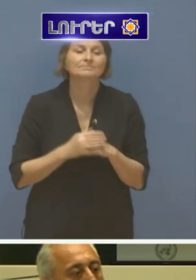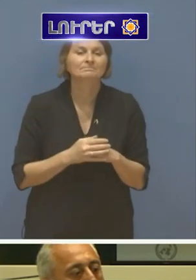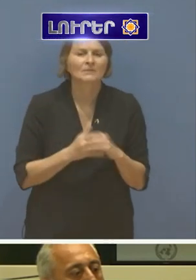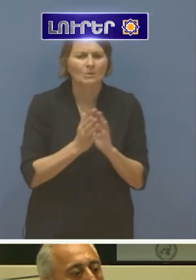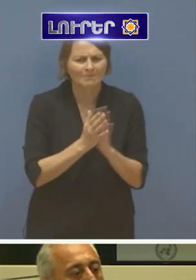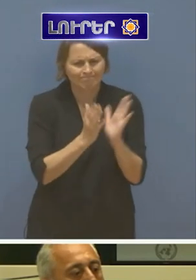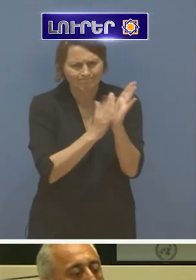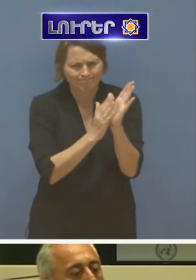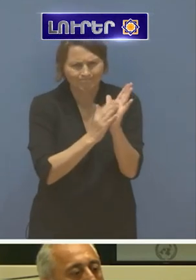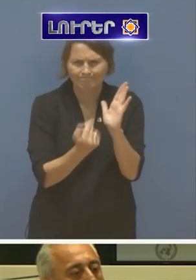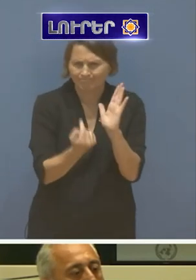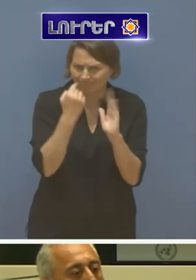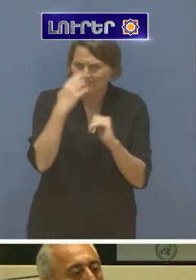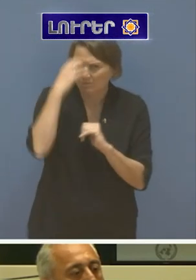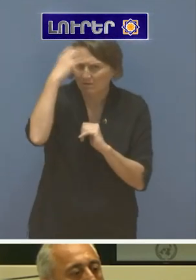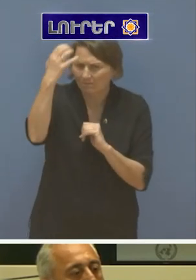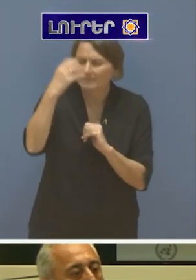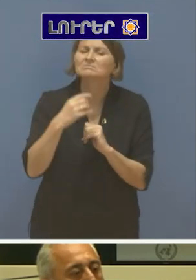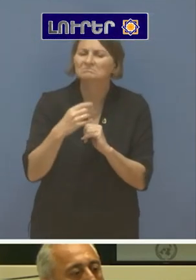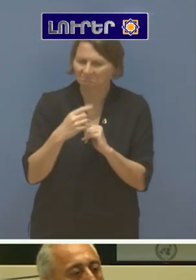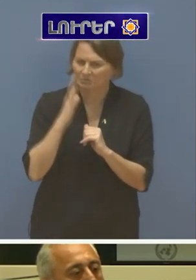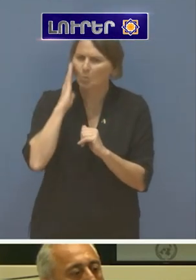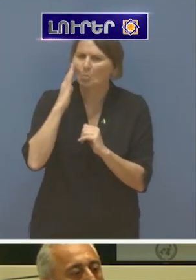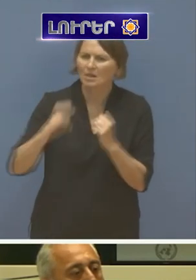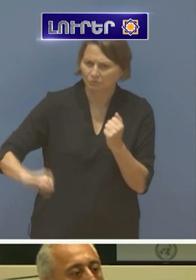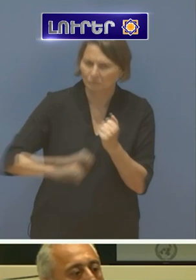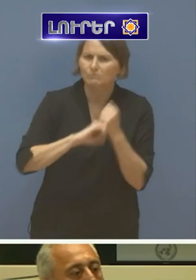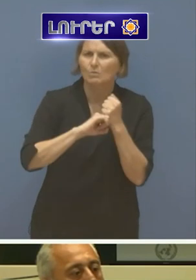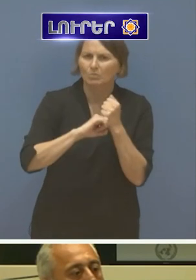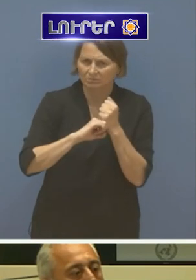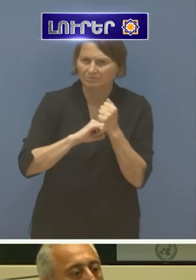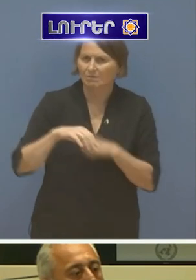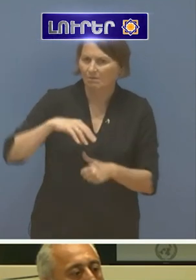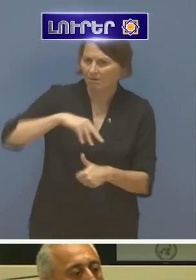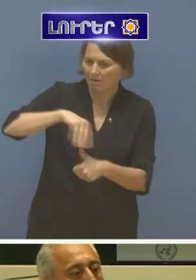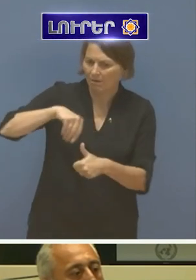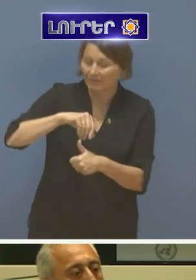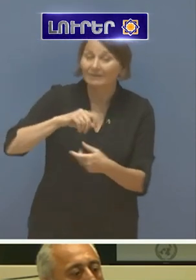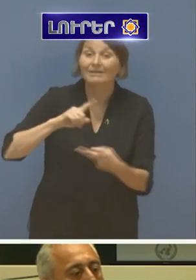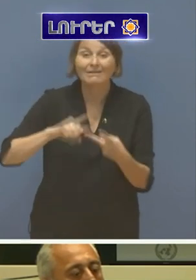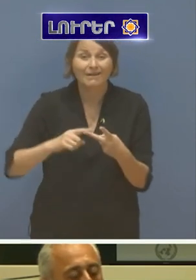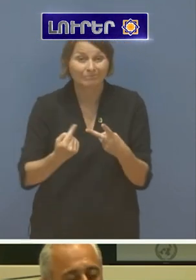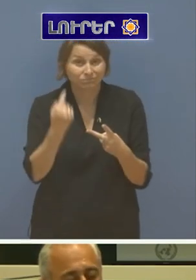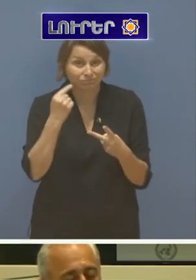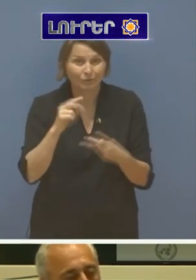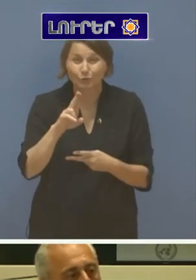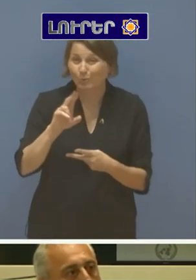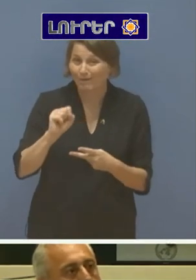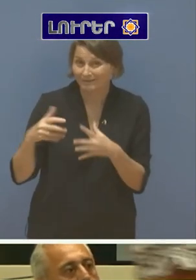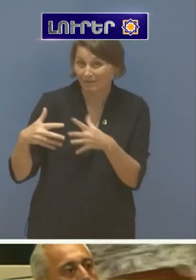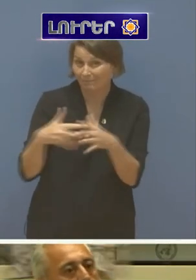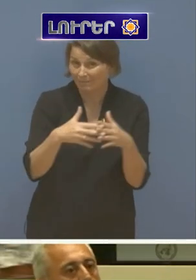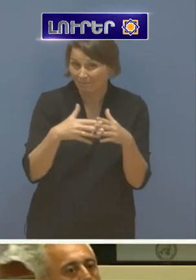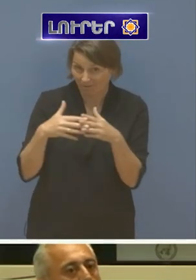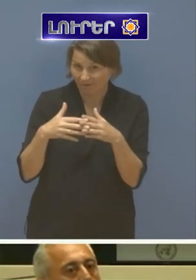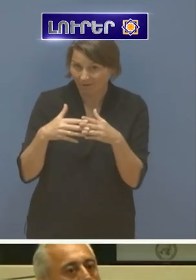թաշնակից ուժերը նպաստեցին անկախ Հայաստանի ստեղծումին, որն այնուհետև լուծարվեց Ստալինյան ծրագիրով։ Հիմնելով հայ ժողովրդի տարապանքներու